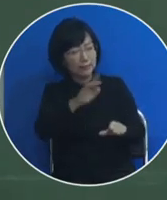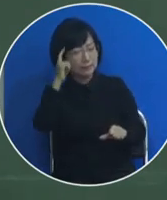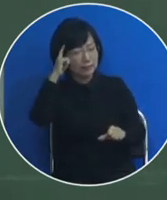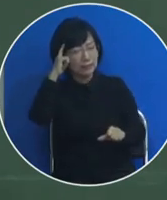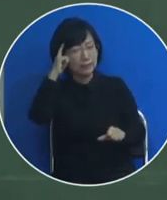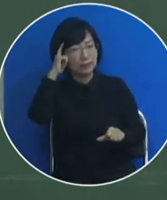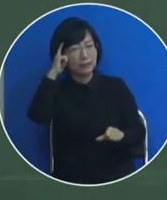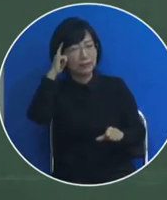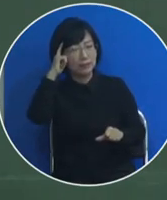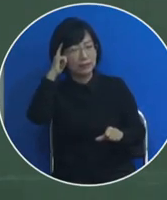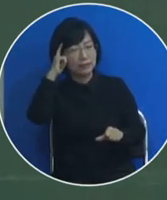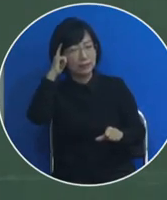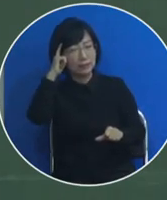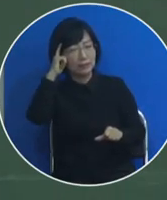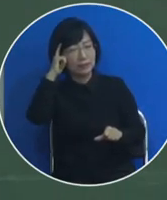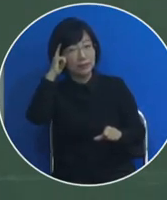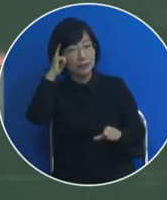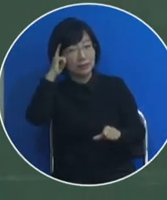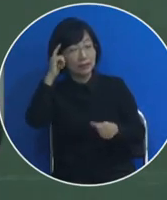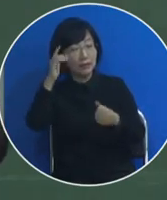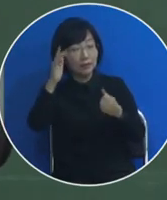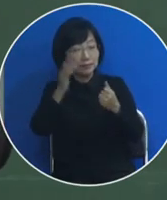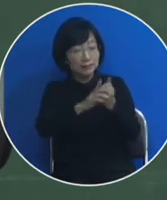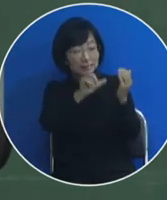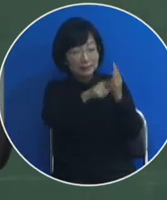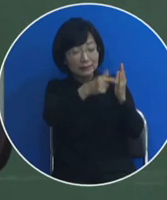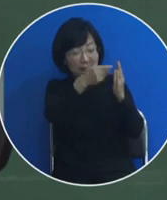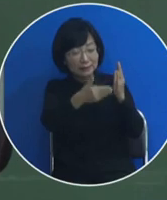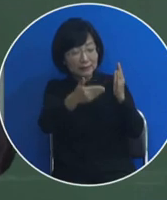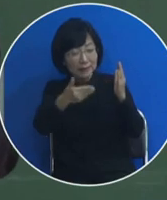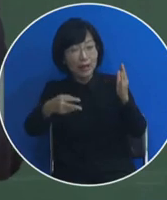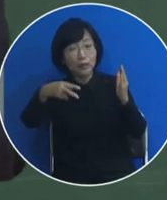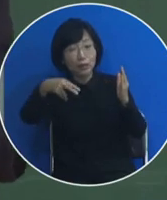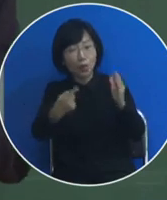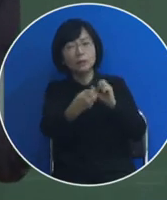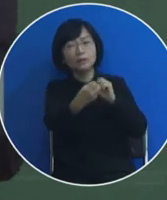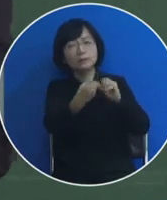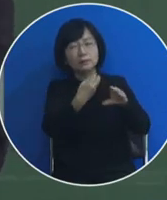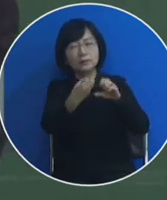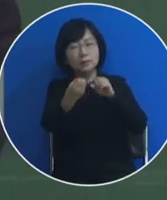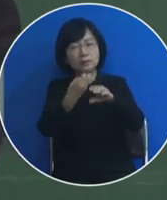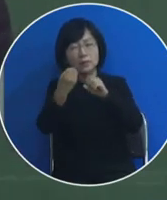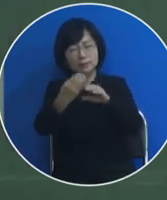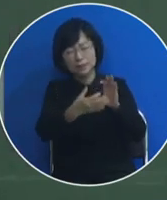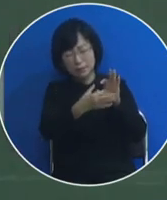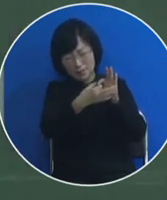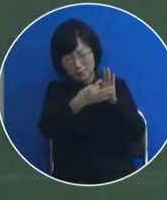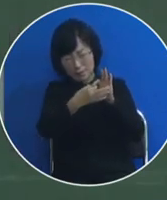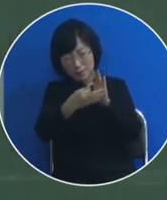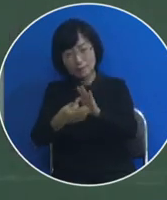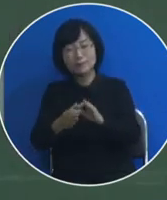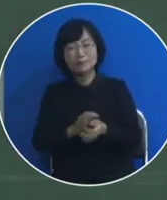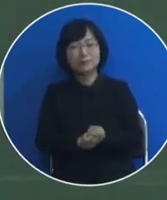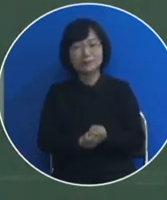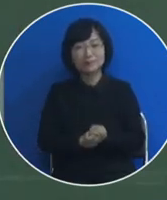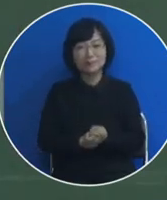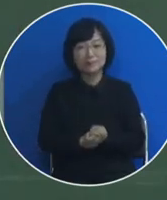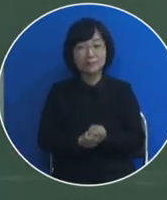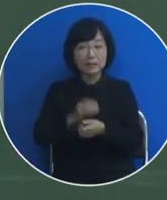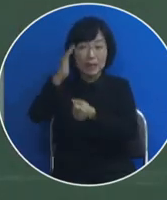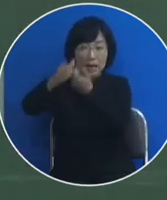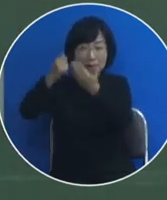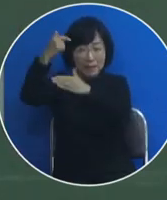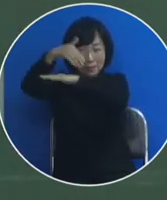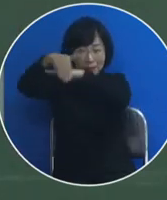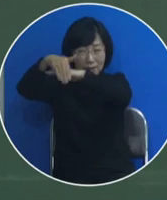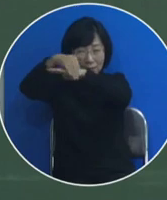not death for them. 그래서 두고두고 응답이 온 거예요. That's why over and over again the answers came. 그런 사람들의 이 죽음은 두고두고 응답 오잖아요. And